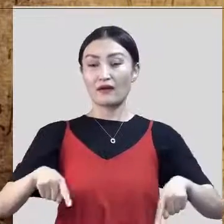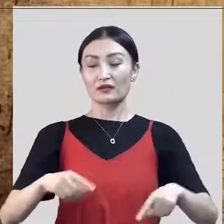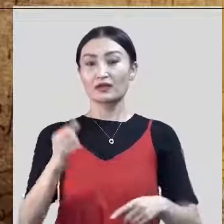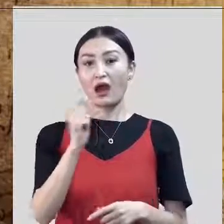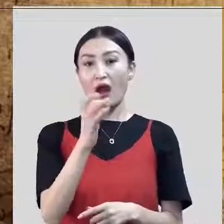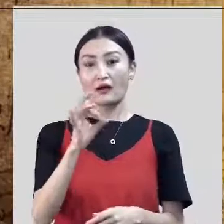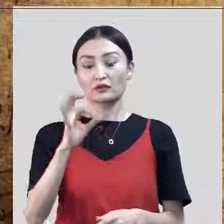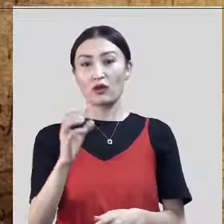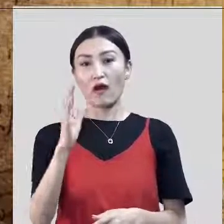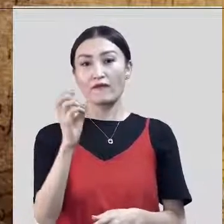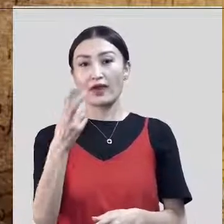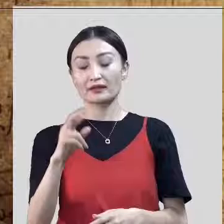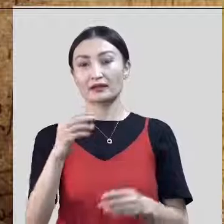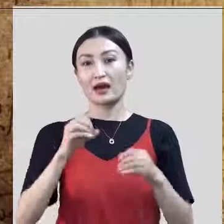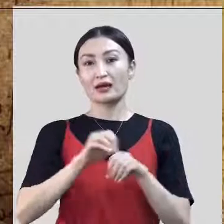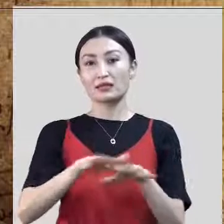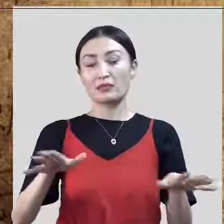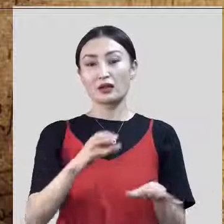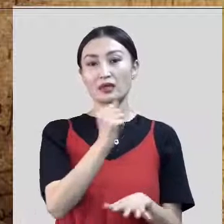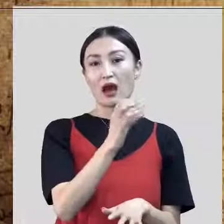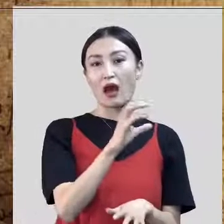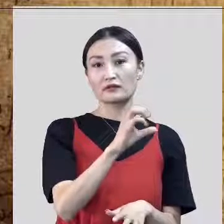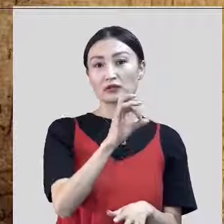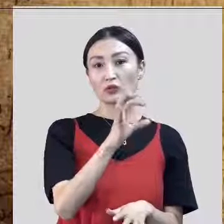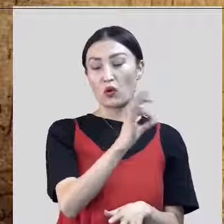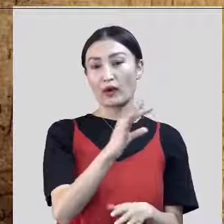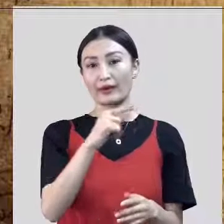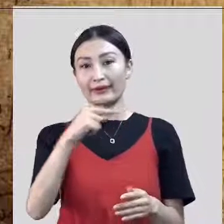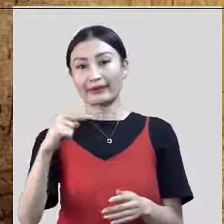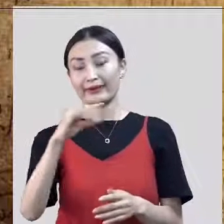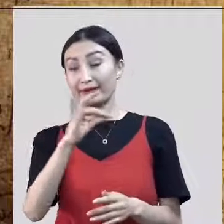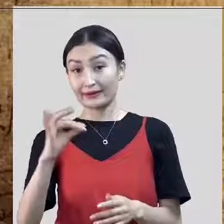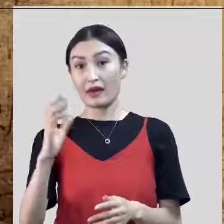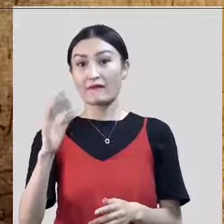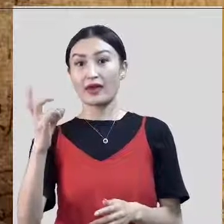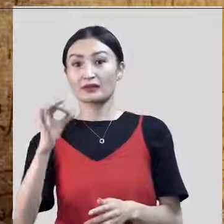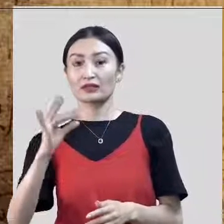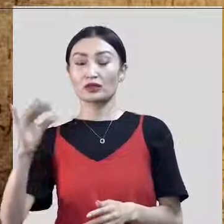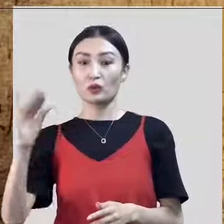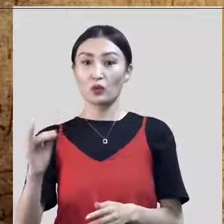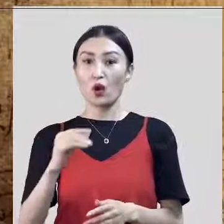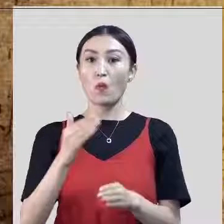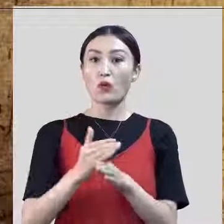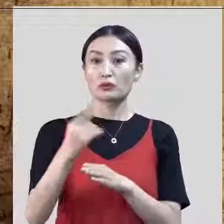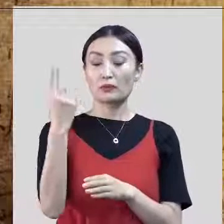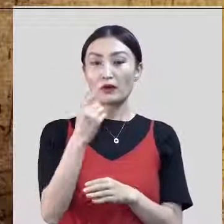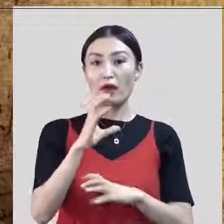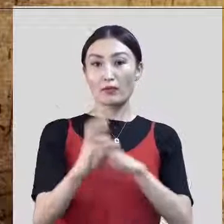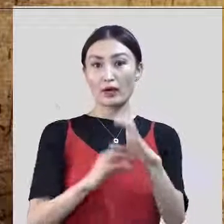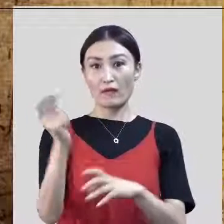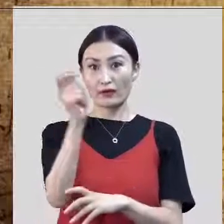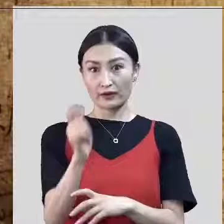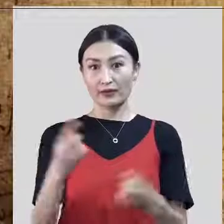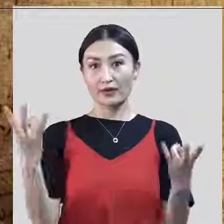распалась на австрию и венгрию после первой мировой войны необходимо